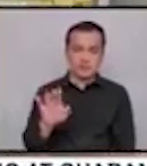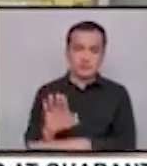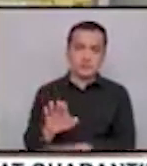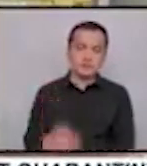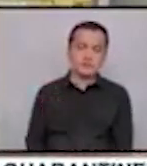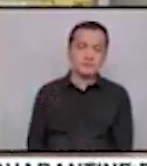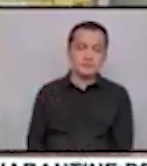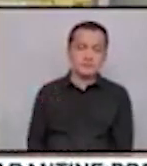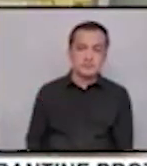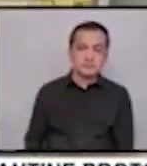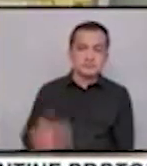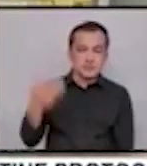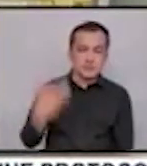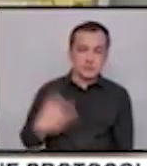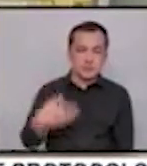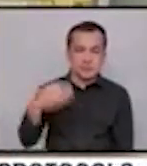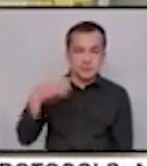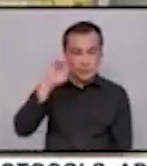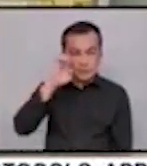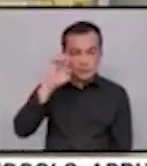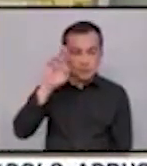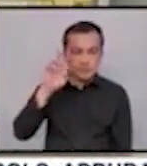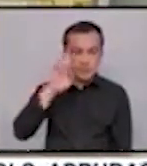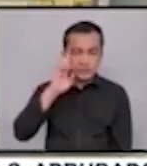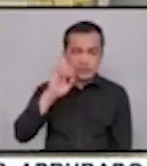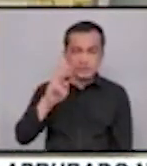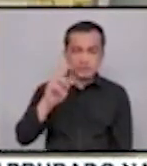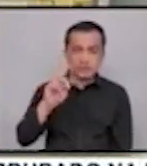Edmund Rosales para sa Info Weather. Lagi maging